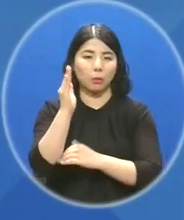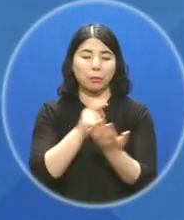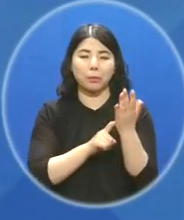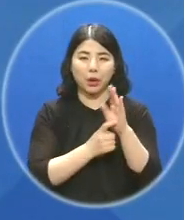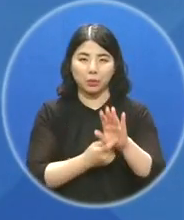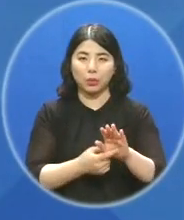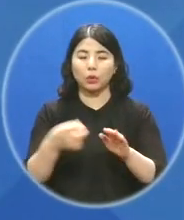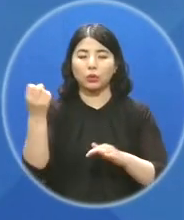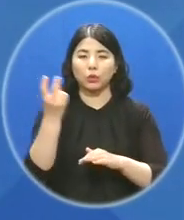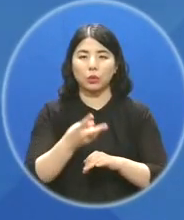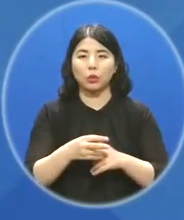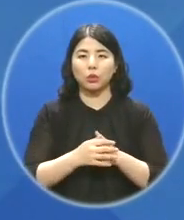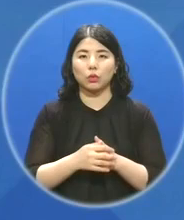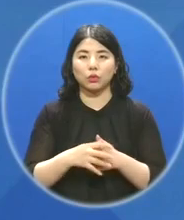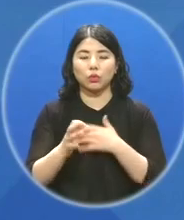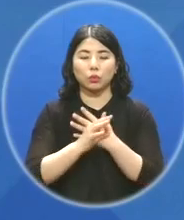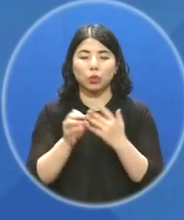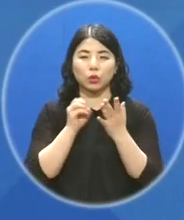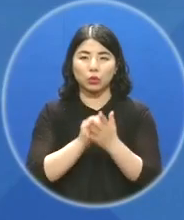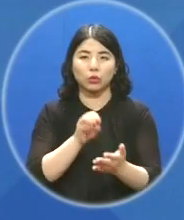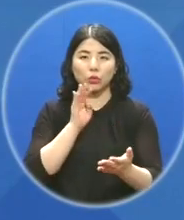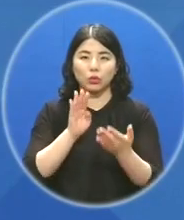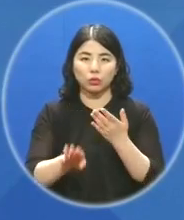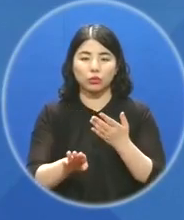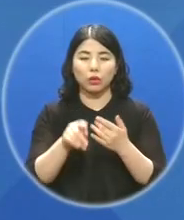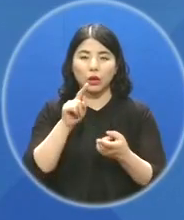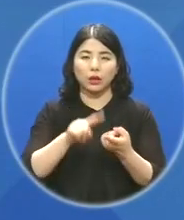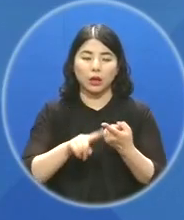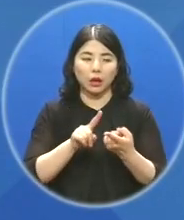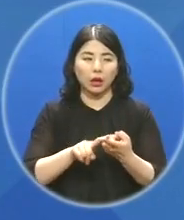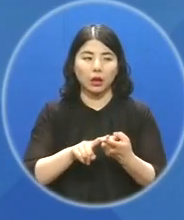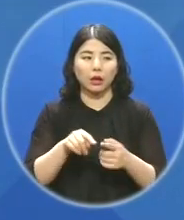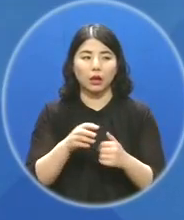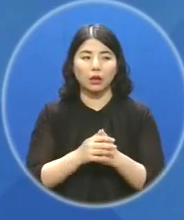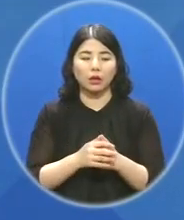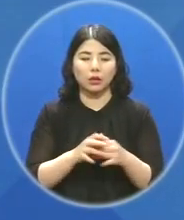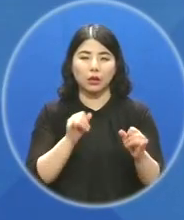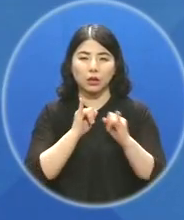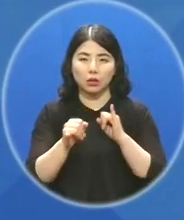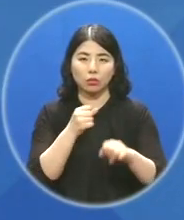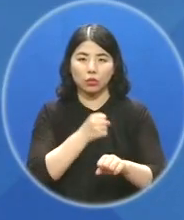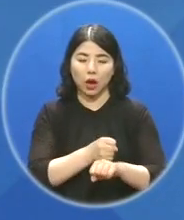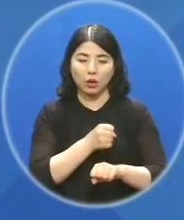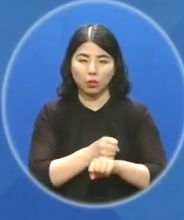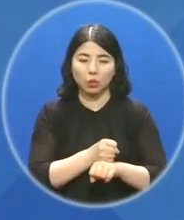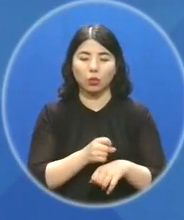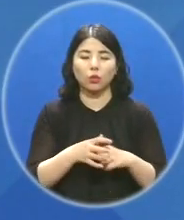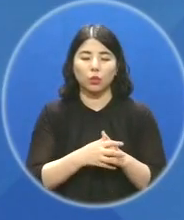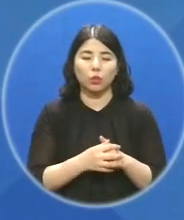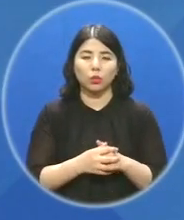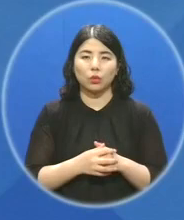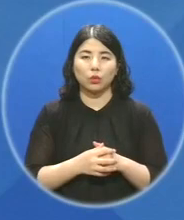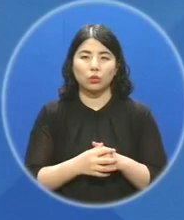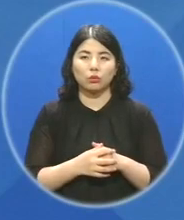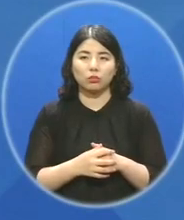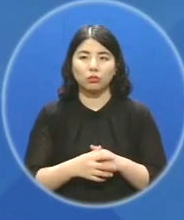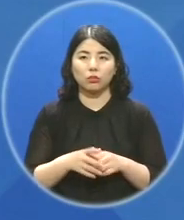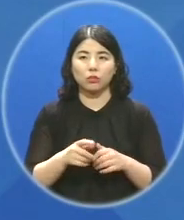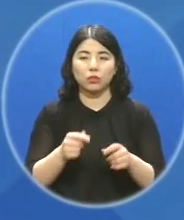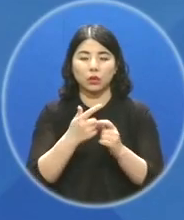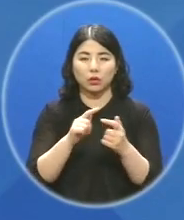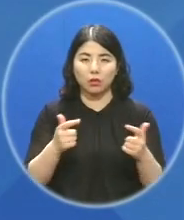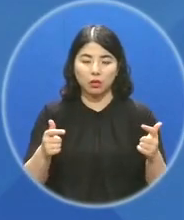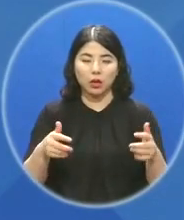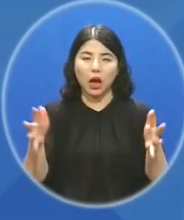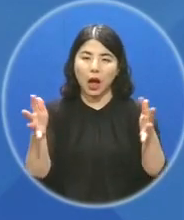발표라든지 아니면 이런 후보 등록 이후에 대해서 인터뷰도 좀 해갖고 좀 말 이런 어떤